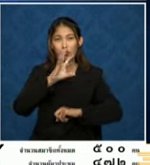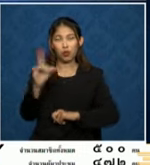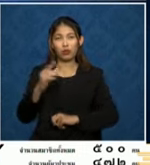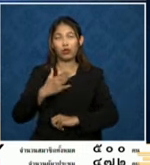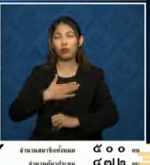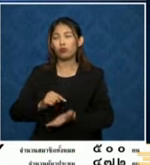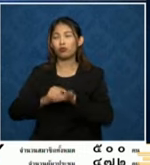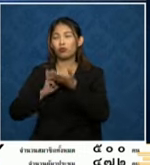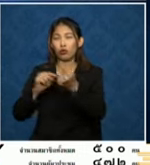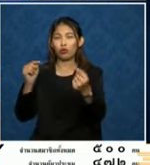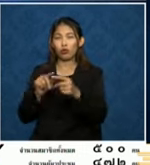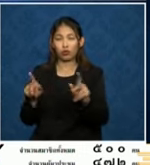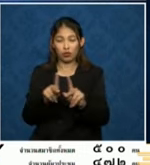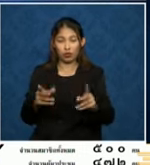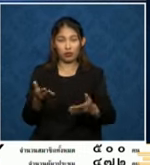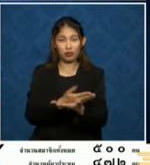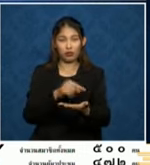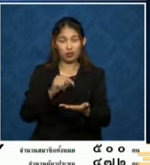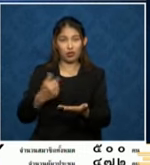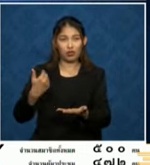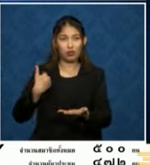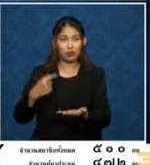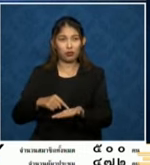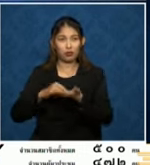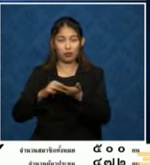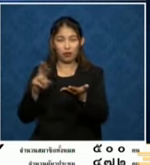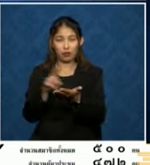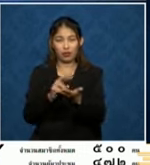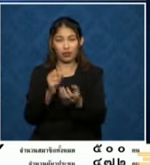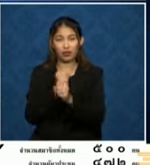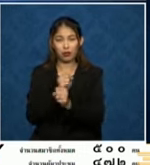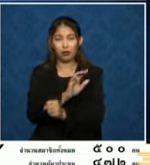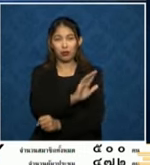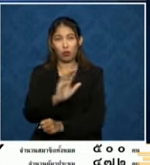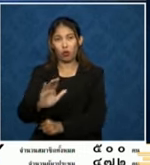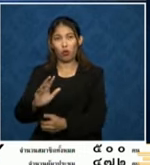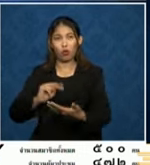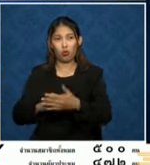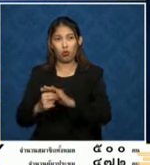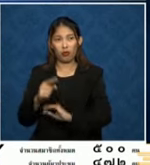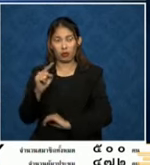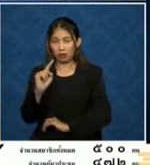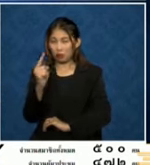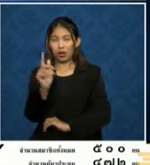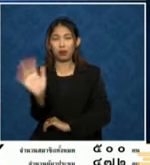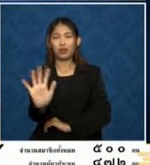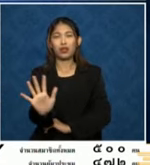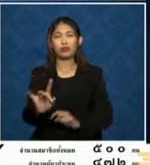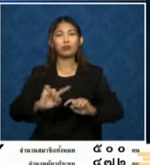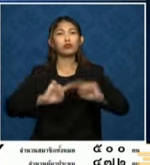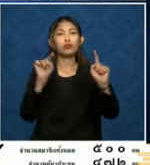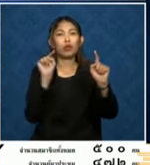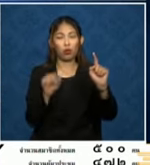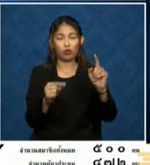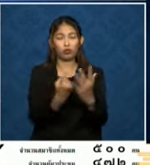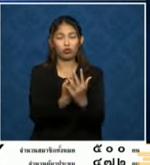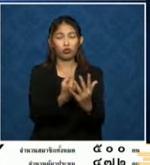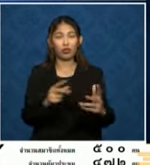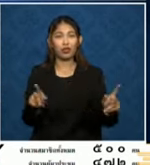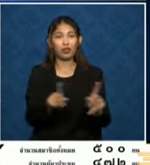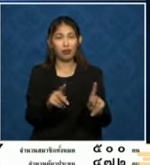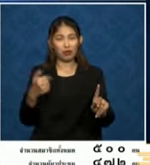ร้องให้คณะกรรมการศึกษาชุดนี้เผยแพร่รายงานการทำงานของตนเองนั้นไม่ได้เป็นเรื่องที่ใหม่ครับแต่เป็นเรื่องที่ตัวแทนคณะกรรม